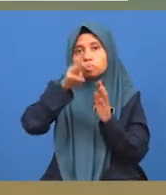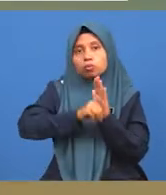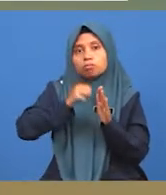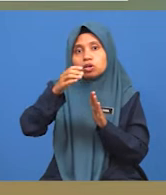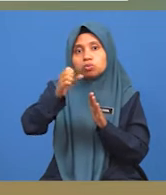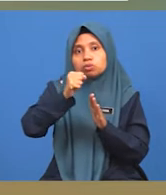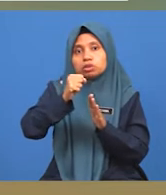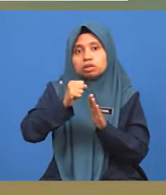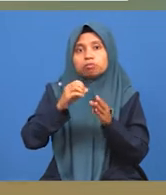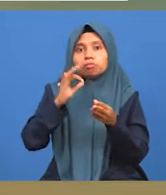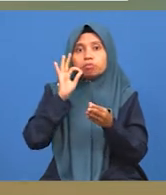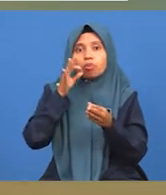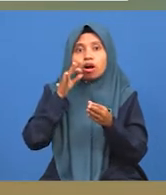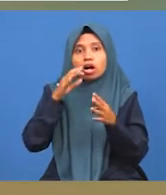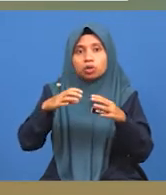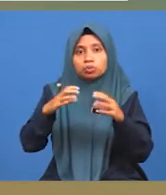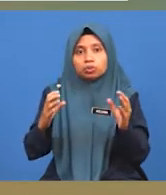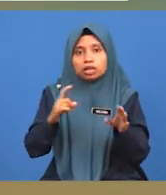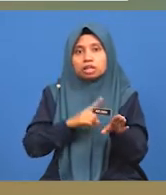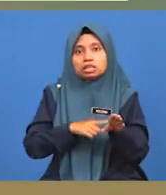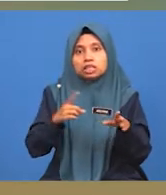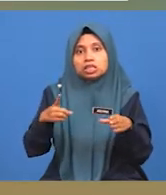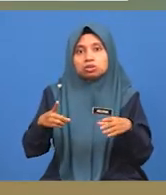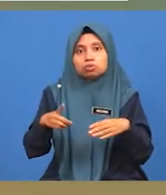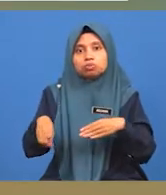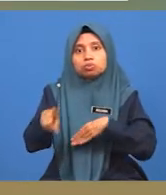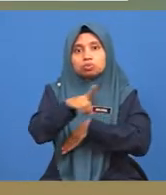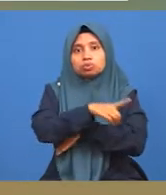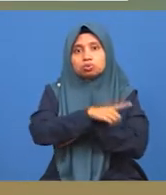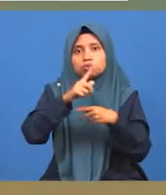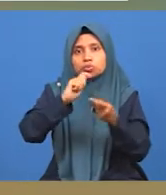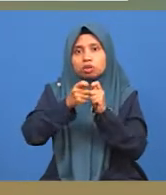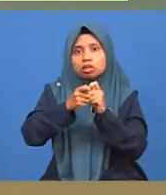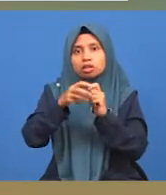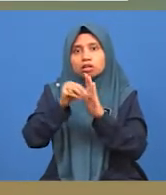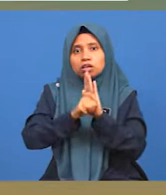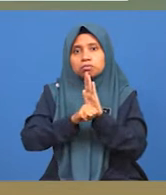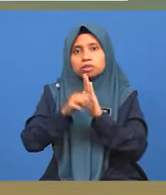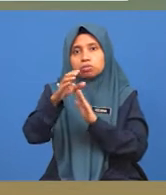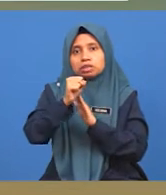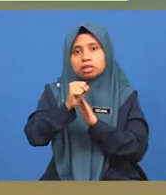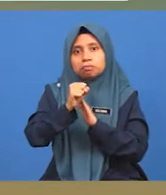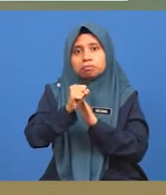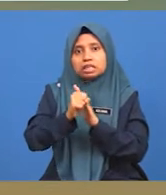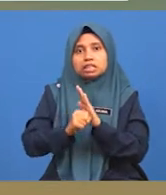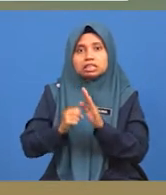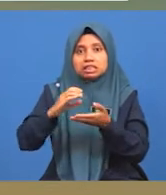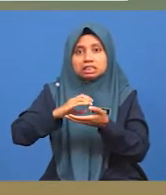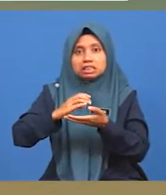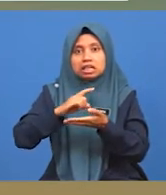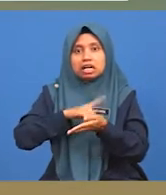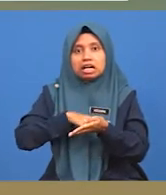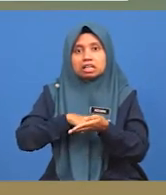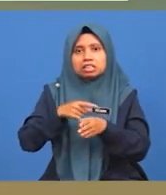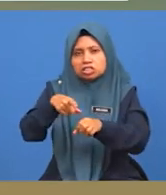datuk mengutip buah durian di dusun ditukarkan kepada mengutip